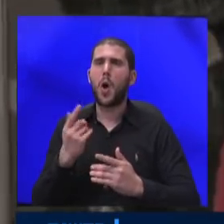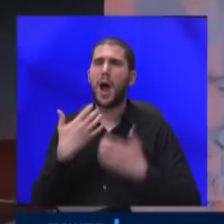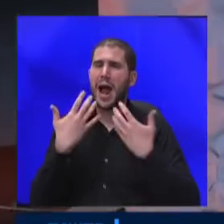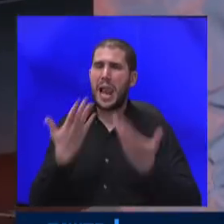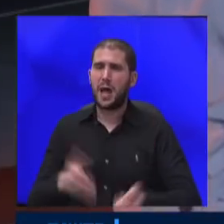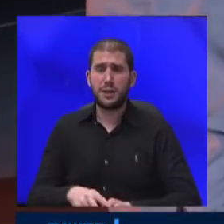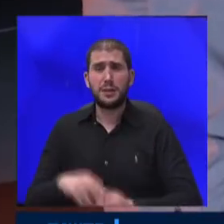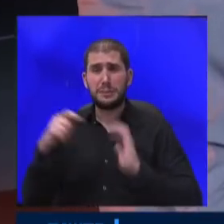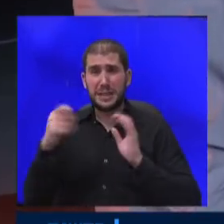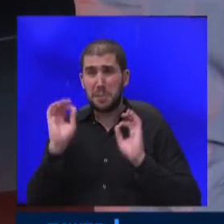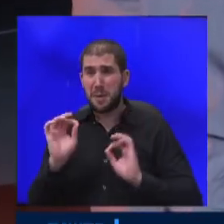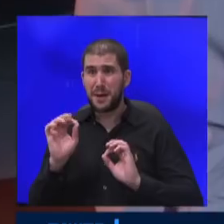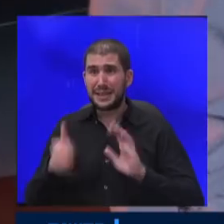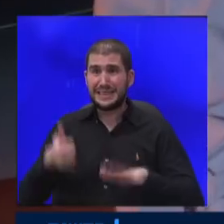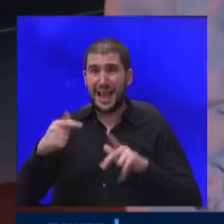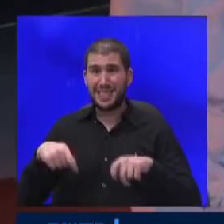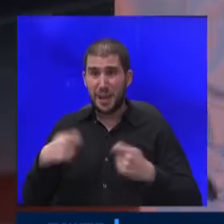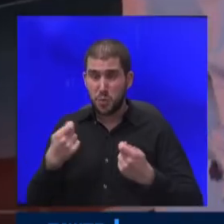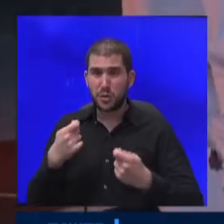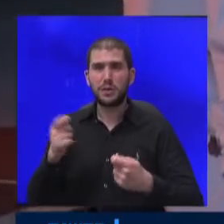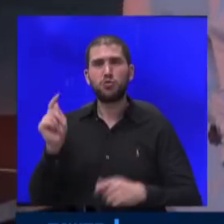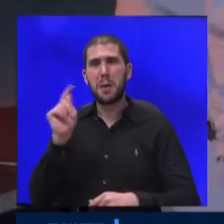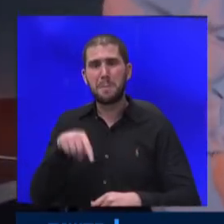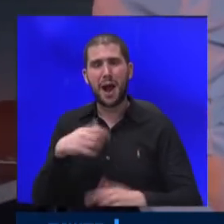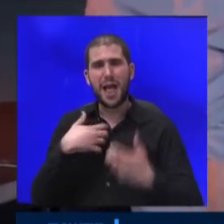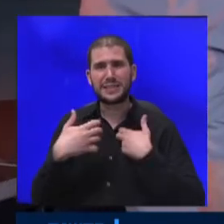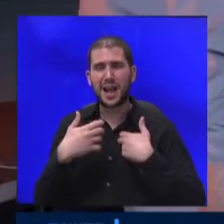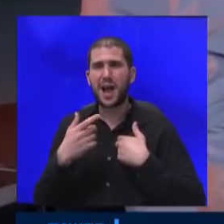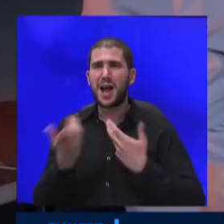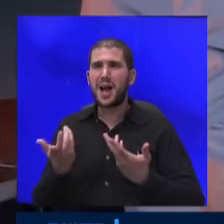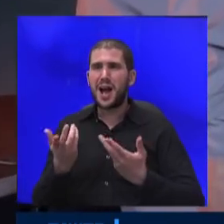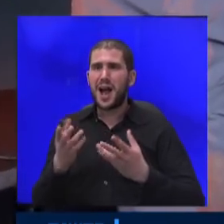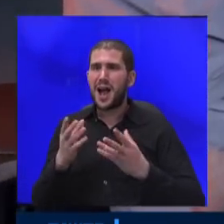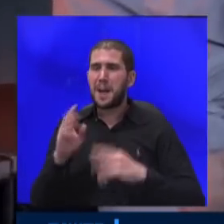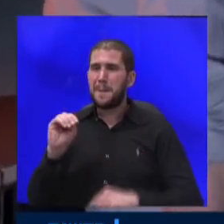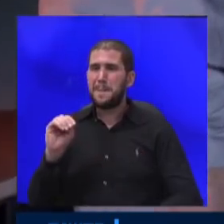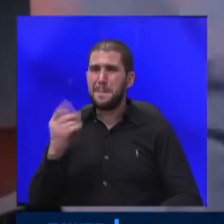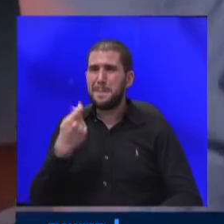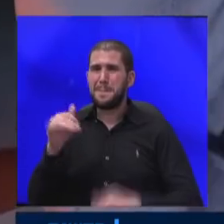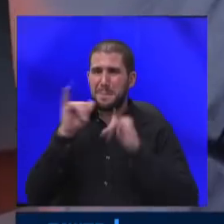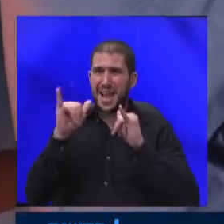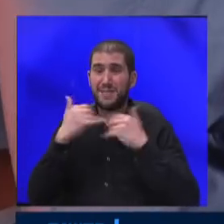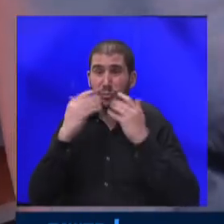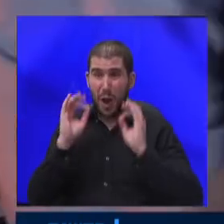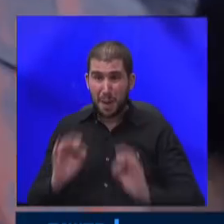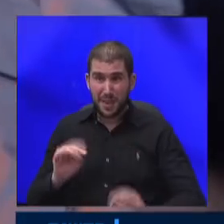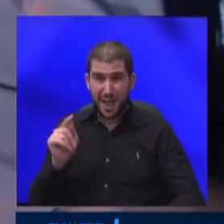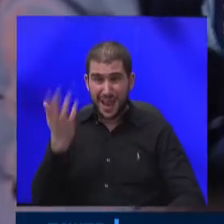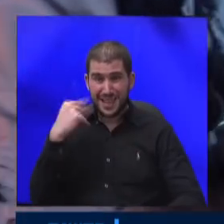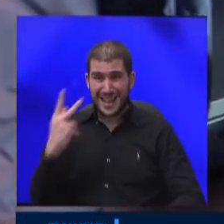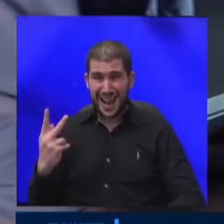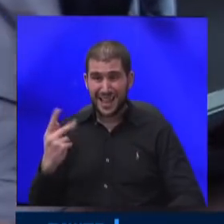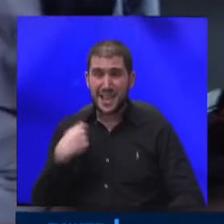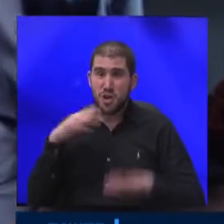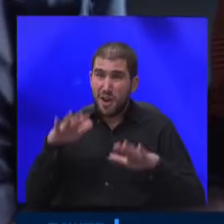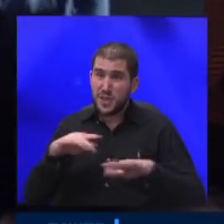בסצנה באמת שמגיעה שרת התרבות, אז כשהיא הגיעה להצגה הדיבוק, מירי רגב, בסיפור האמיתי. אז אתה היית קרינה. אני